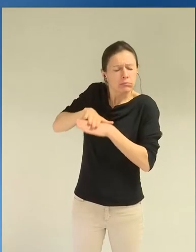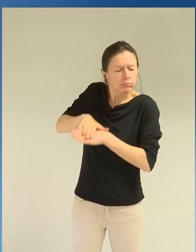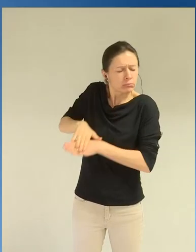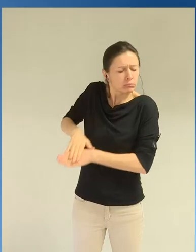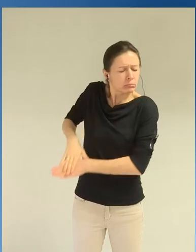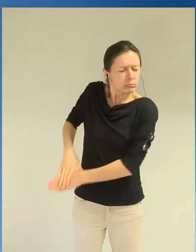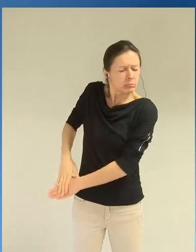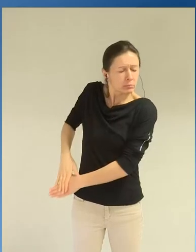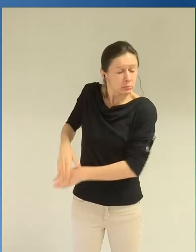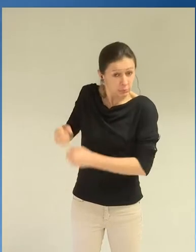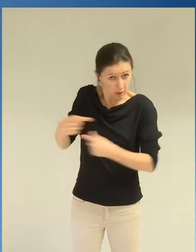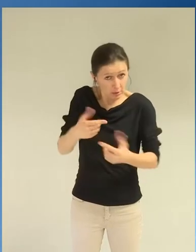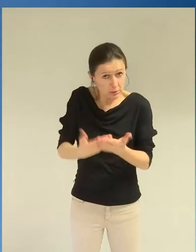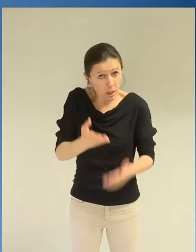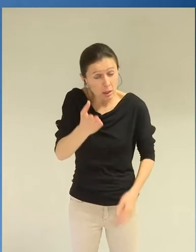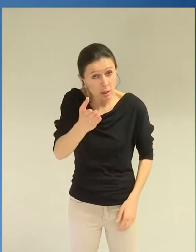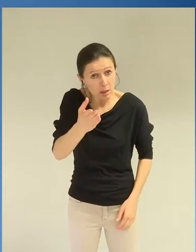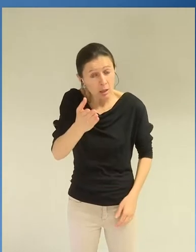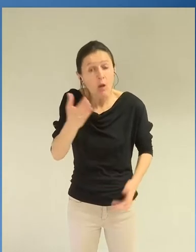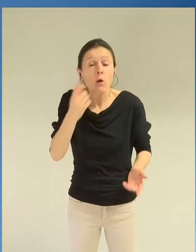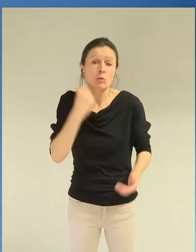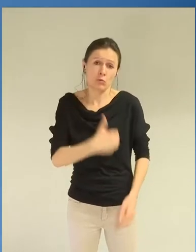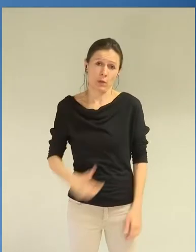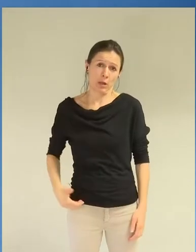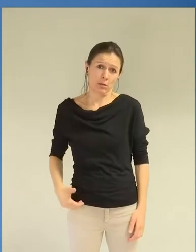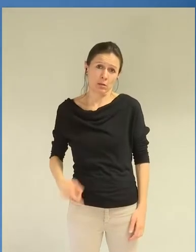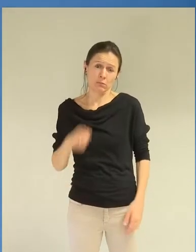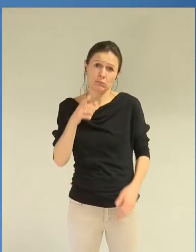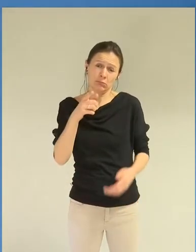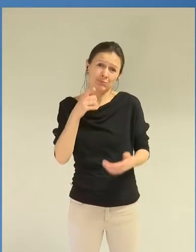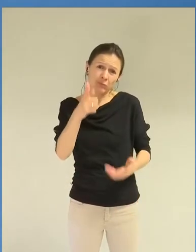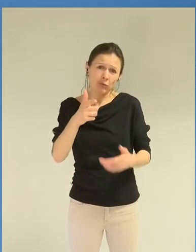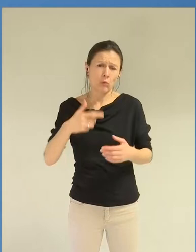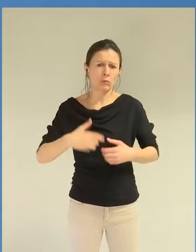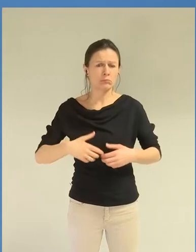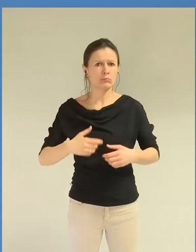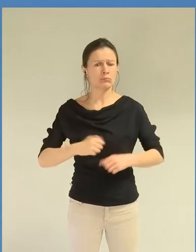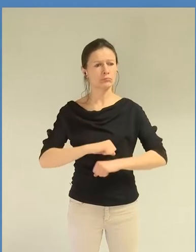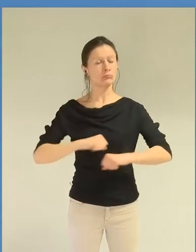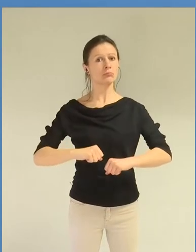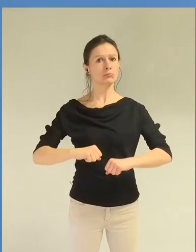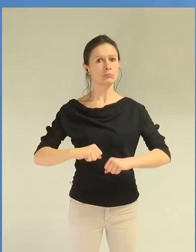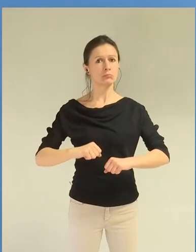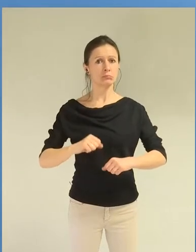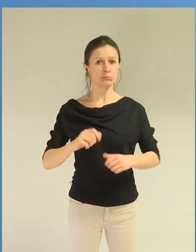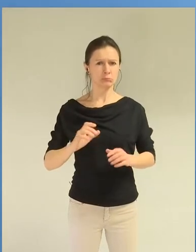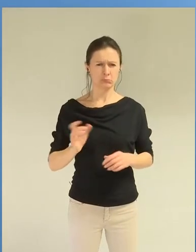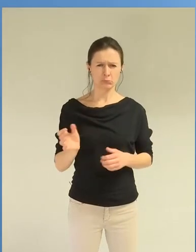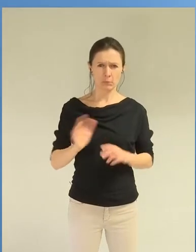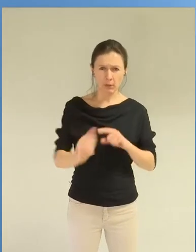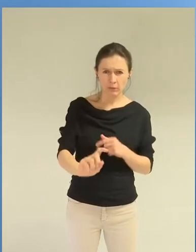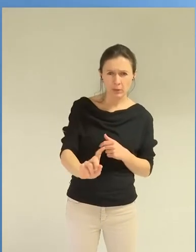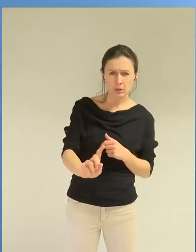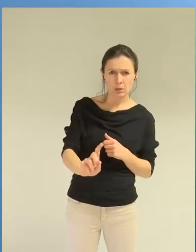à défaut de cette parole forte à de faux à défaut de ce qui aurait été un minimum comprendre et partager